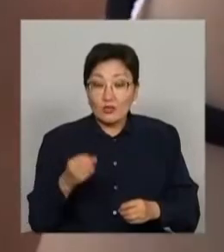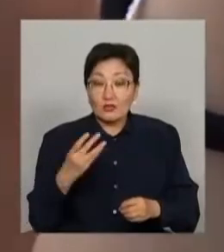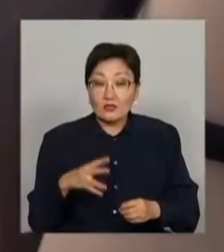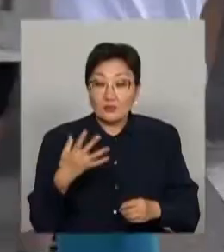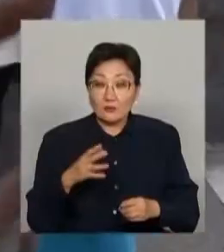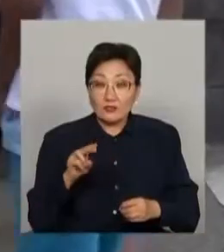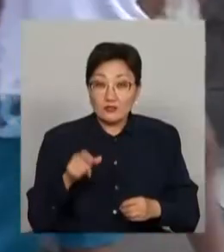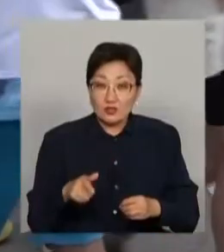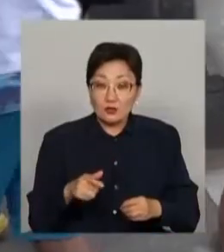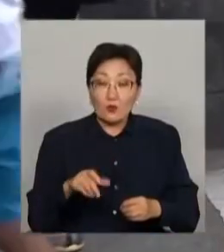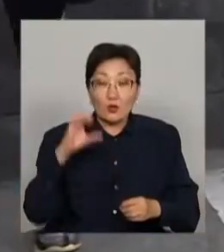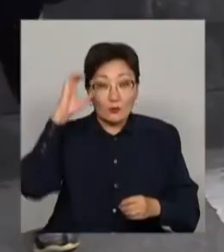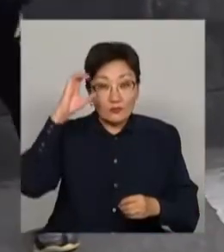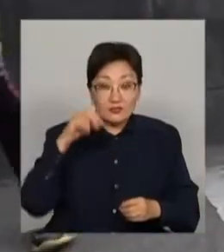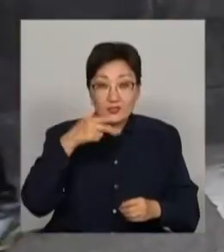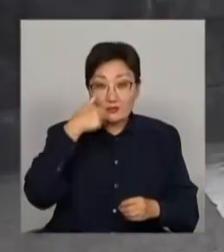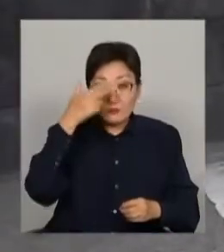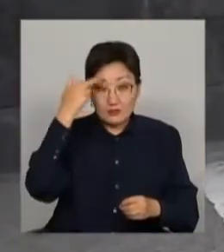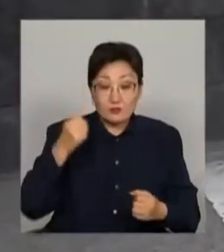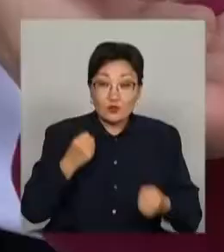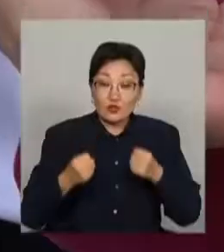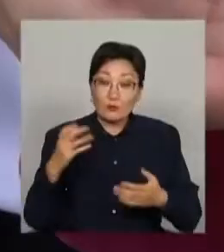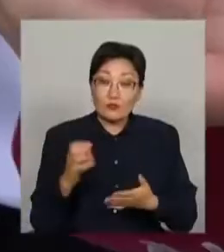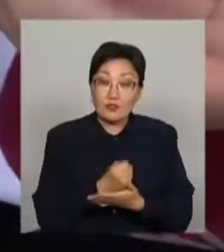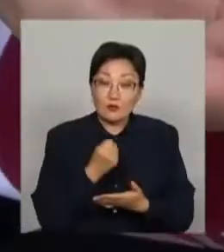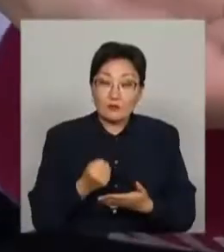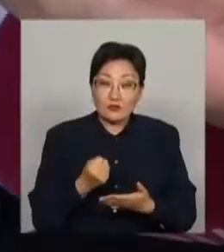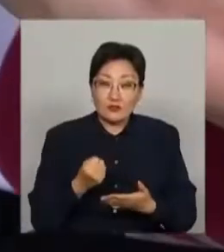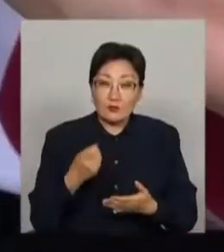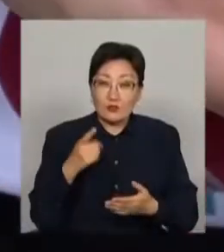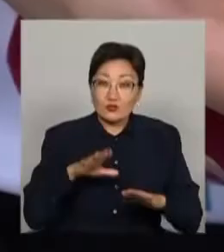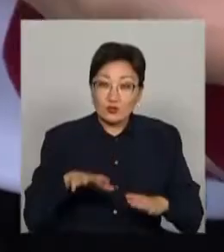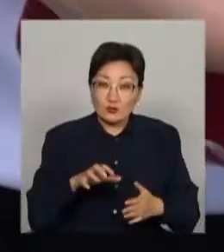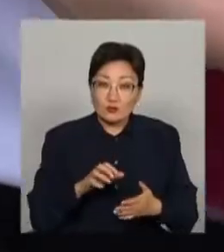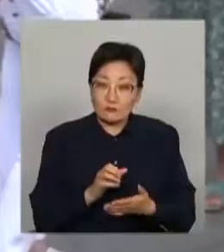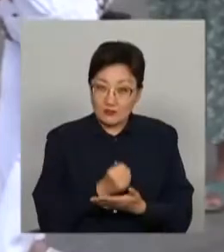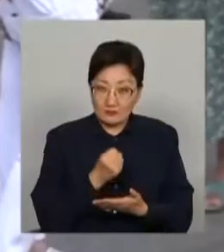келіге дейінгі салмақта Өзбекстан, Италия спортшыларынан басым түсіп, биік тұғырдан көрінді.